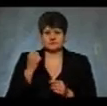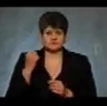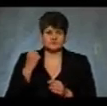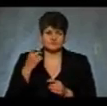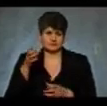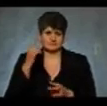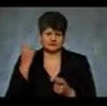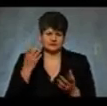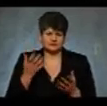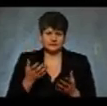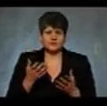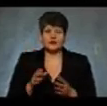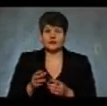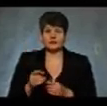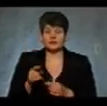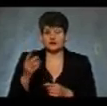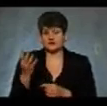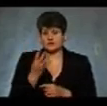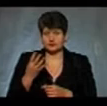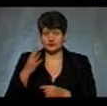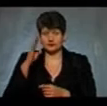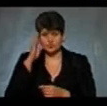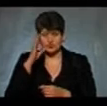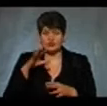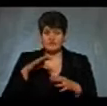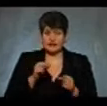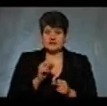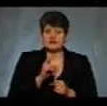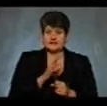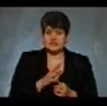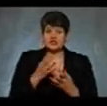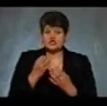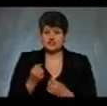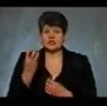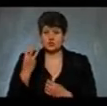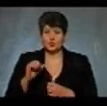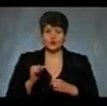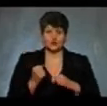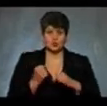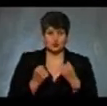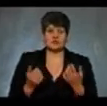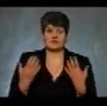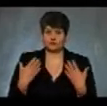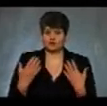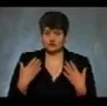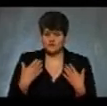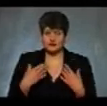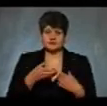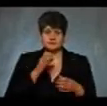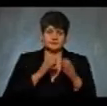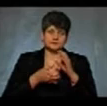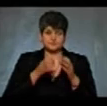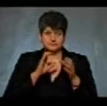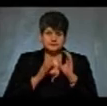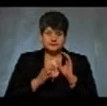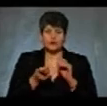І під час того, як четверо чоловіків, наш власник квартири і ще троє його друзів відпочивали, розпивали спиртні напої,